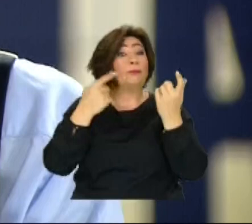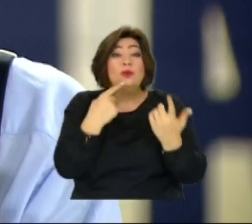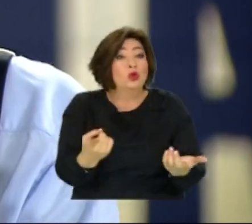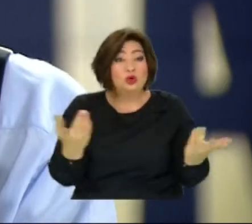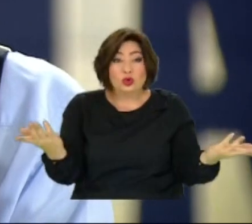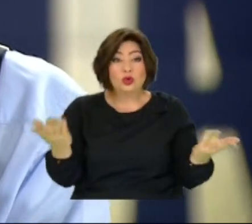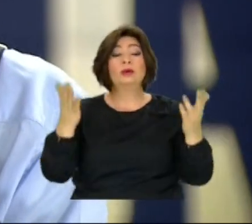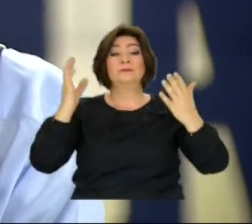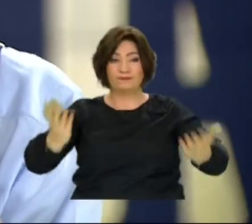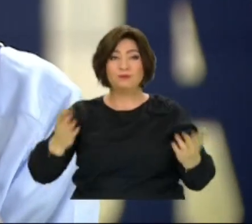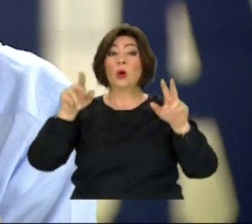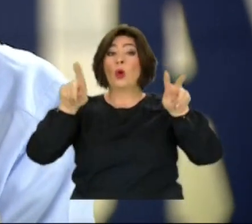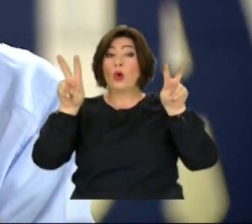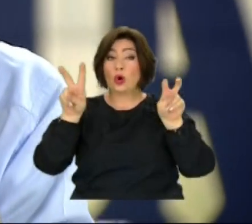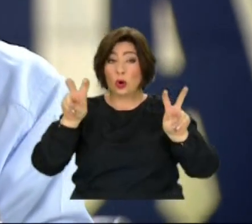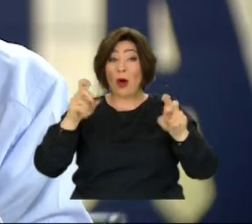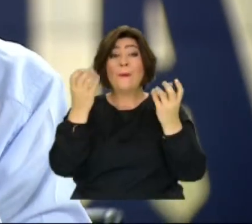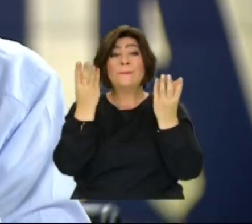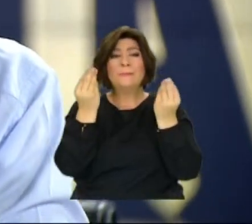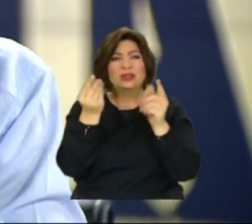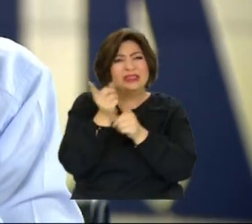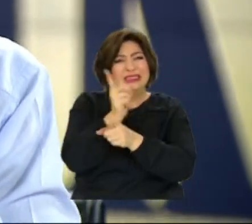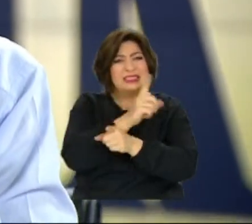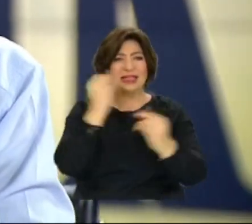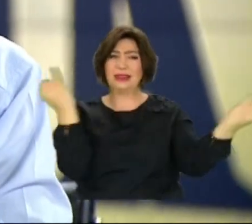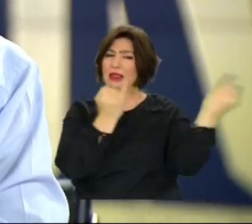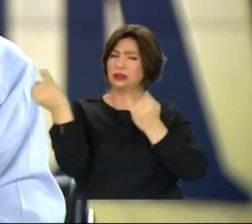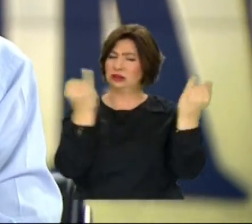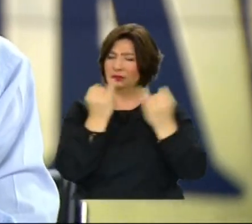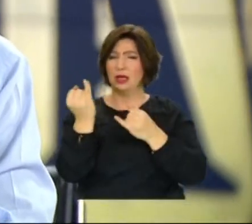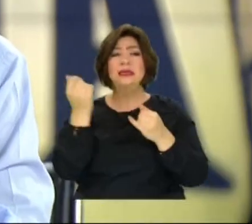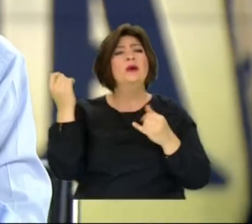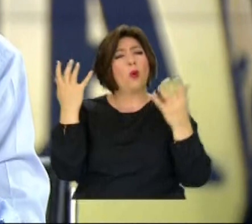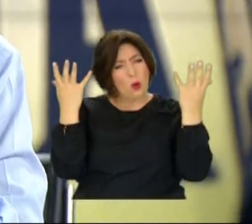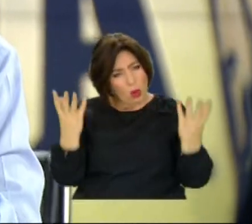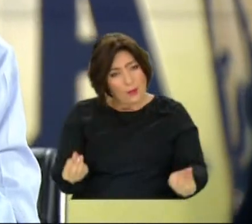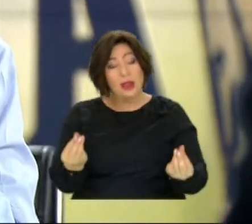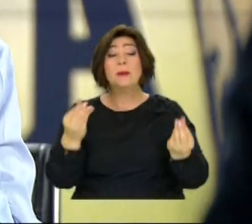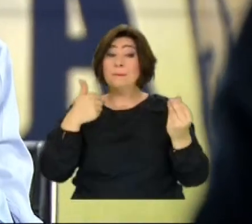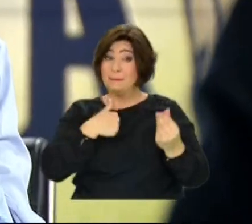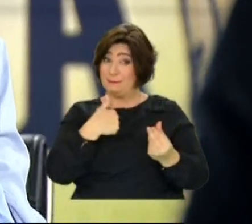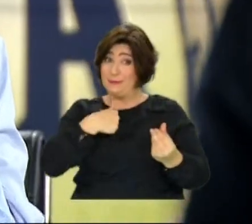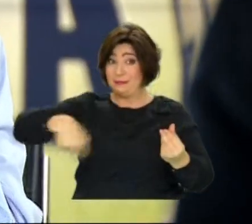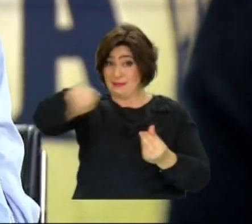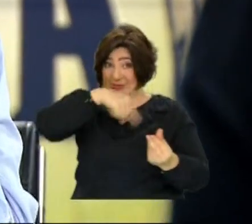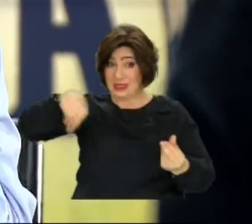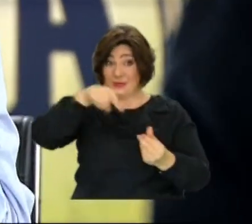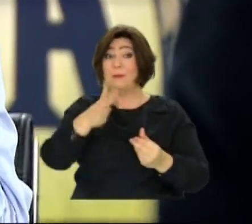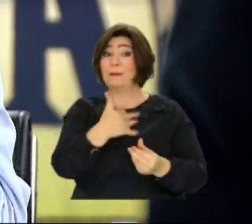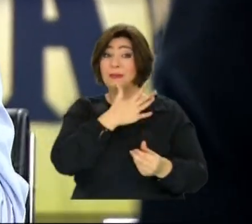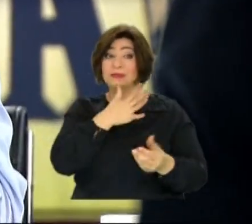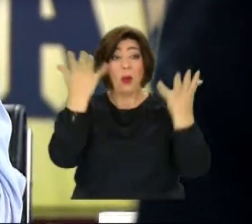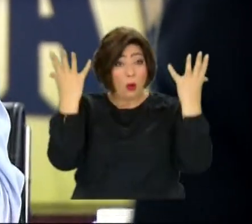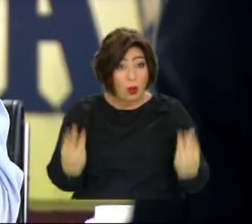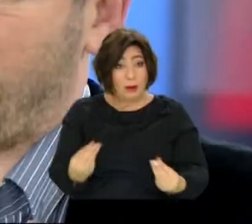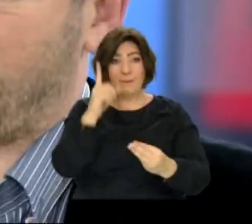çünkü konu birçok açısından yani tartışmalı sayılabilir. Ama bizim hani bilimsel olarak